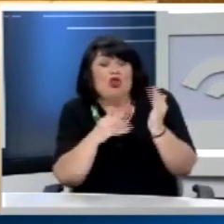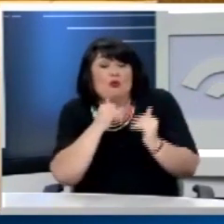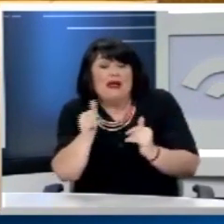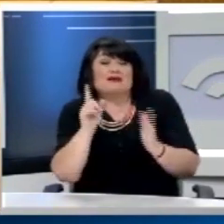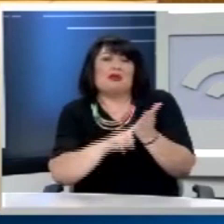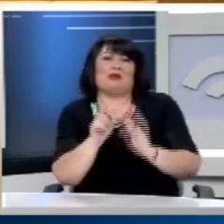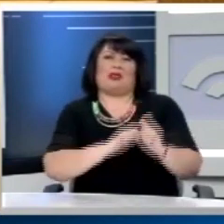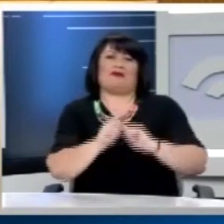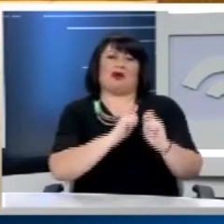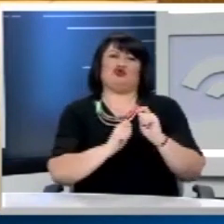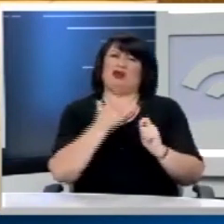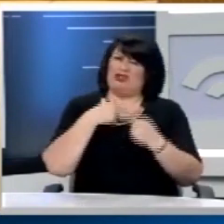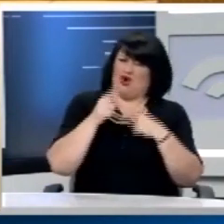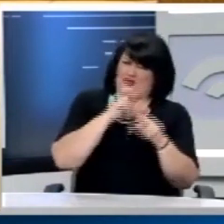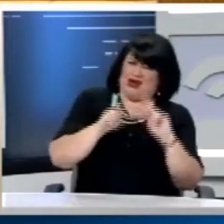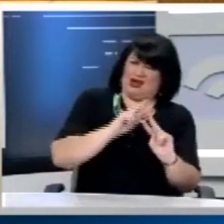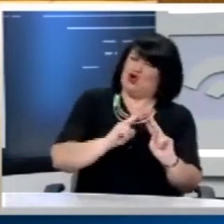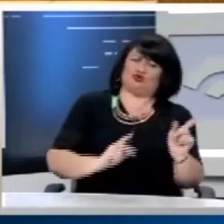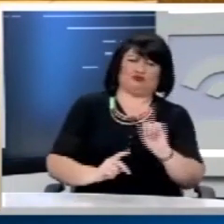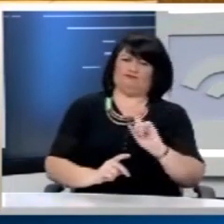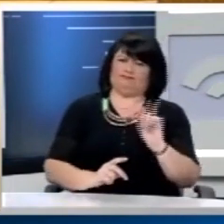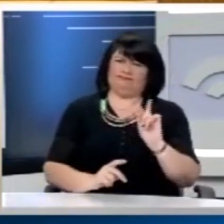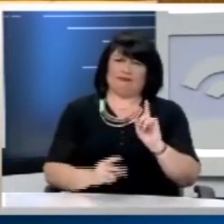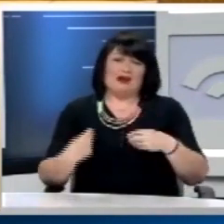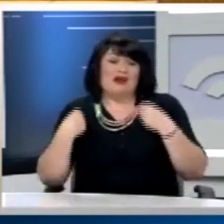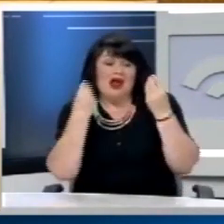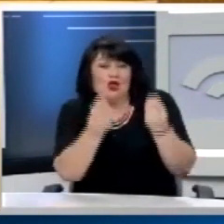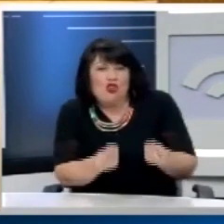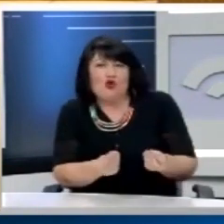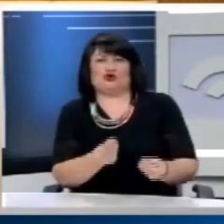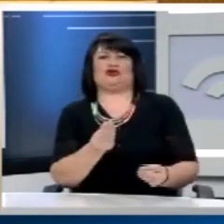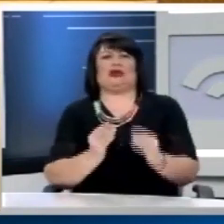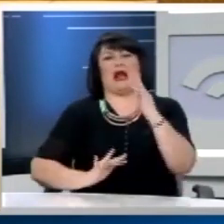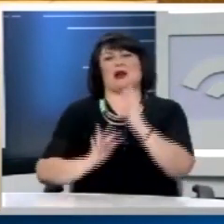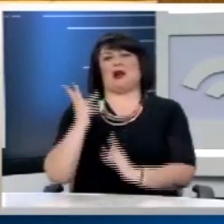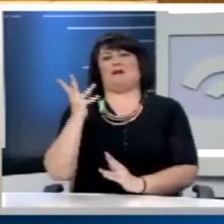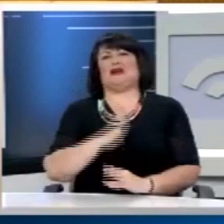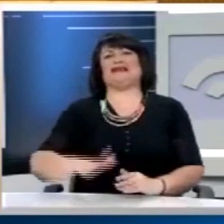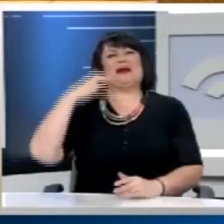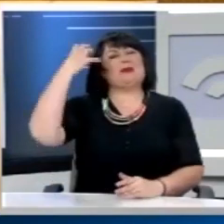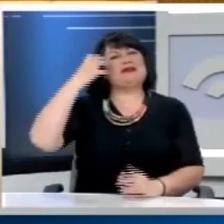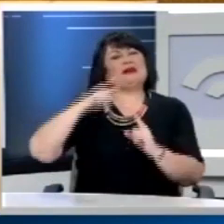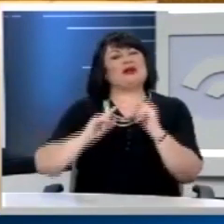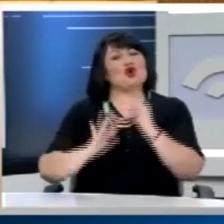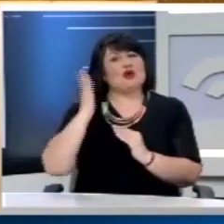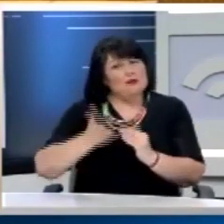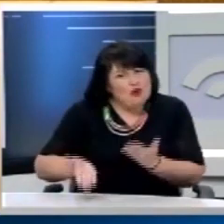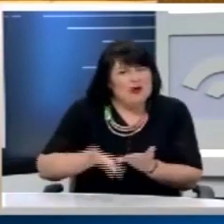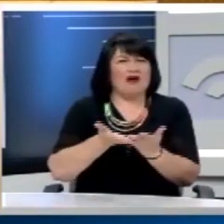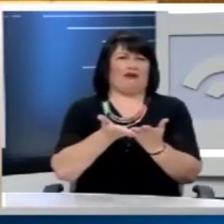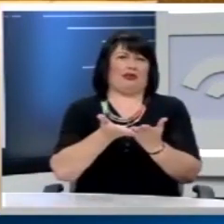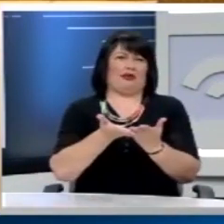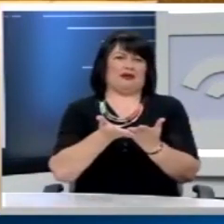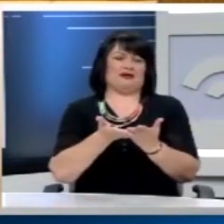διαχρονικά, με βάση τις δυνατότητες που παρέχει η ίδια η ανάπτυξη της επιστήμης και της τεχνολογίας για